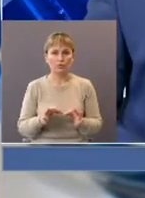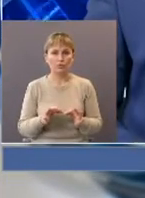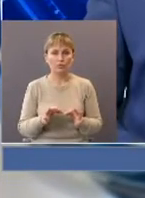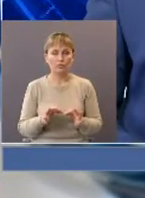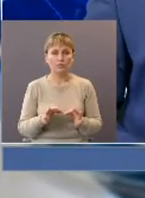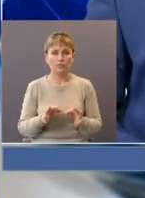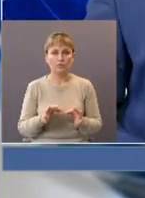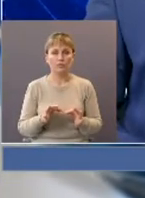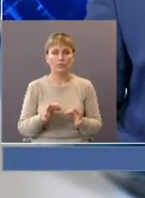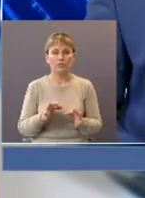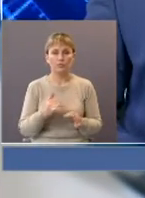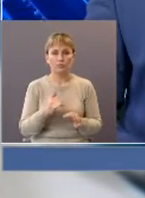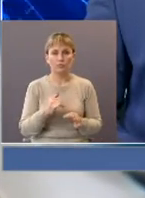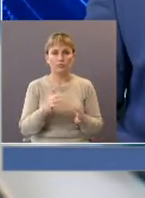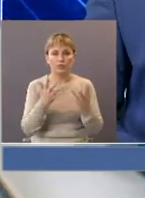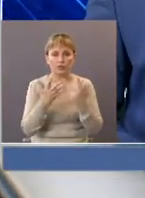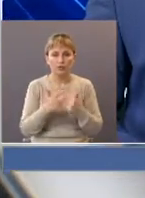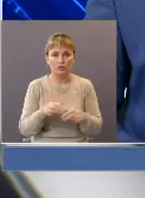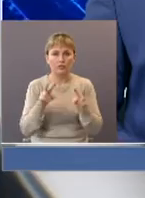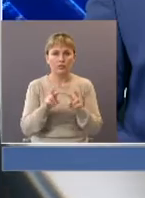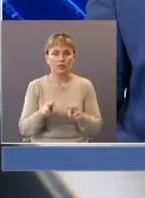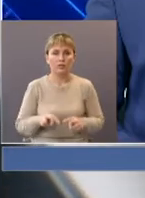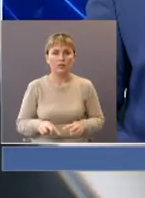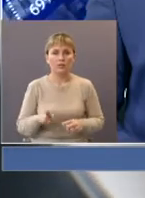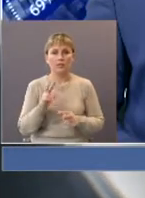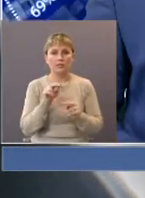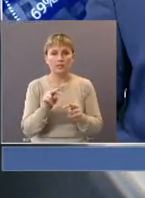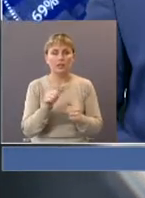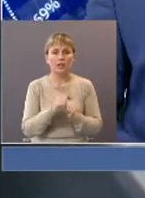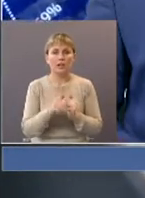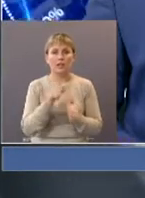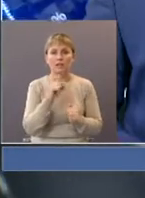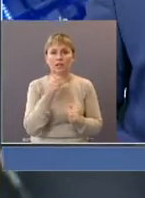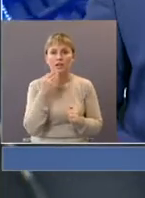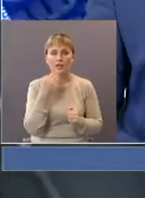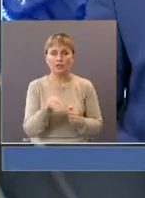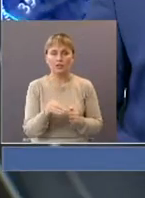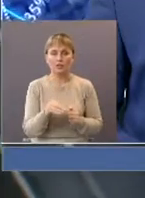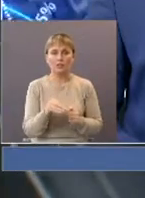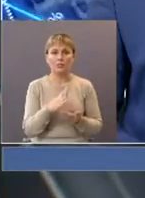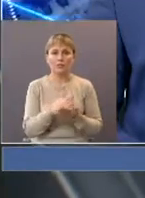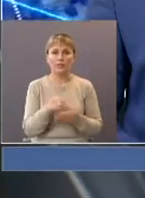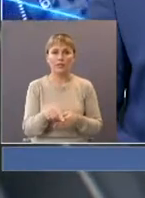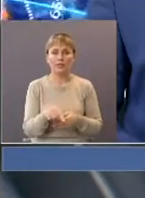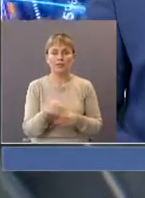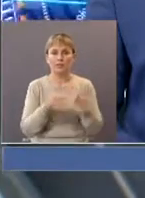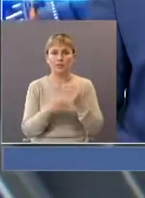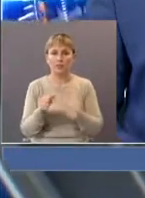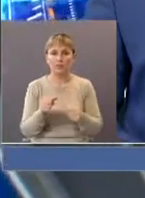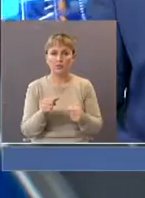действует лаборатории, которые следят за качеством. Без одобрения этих